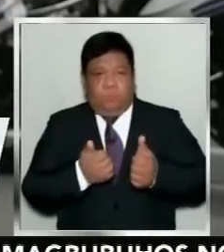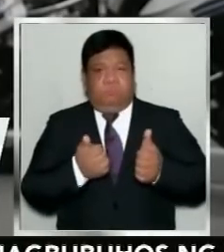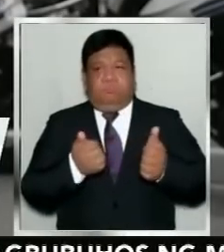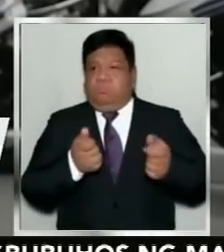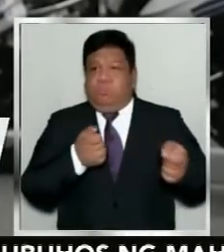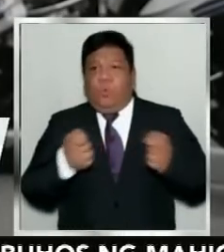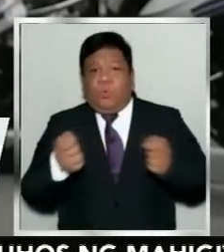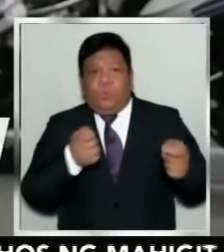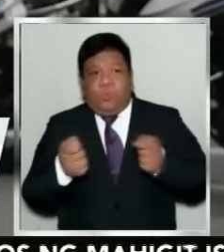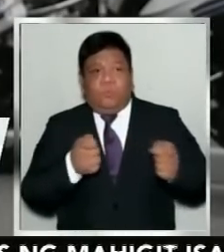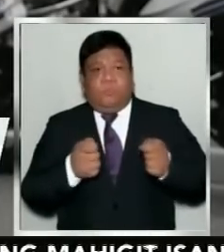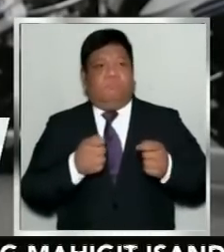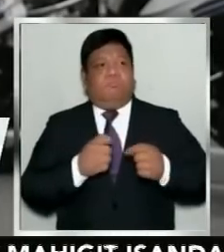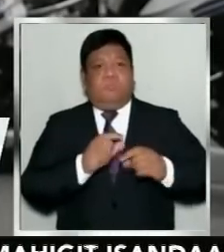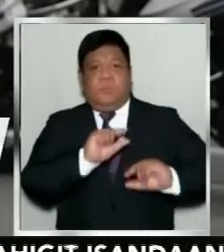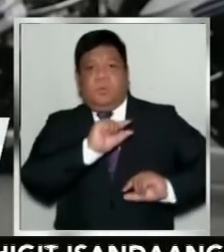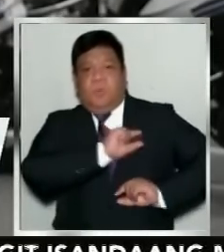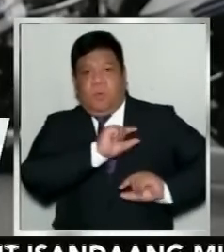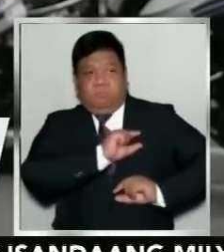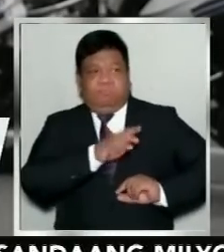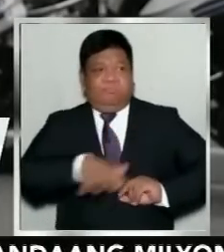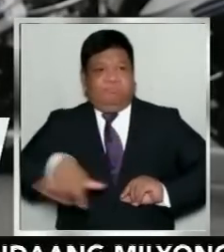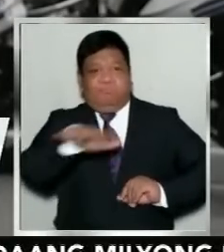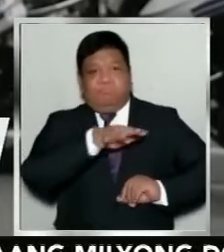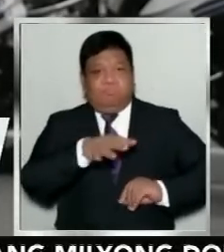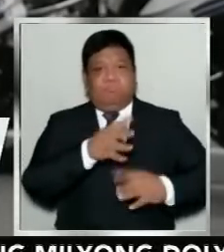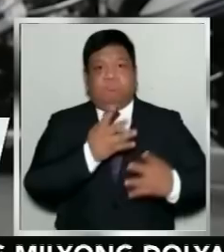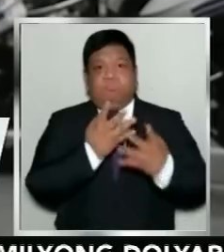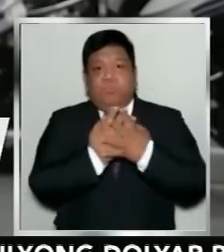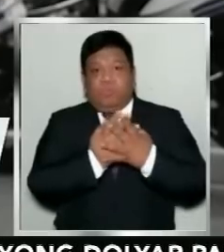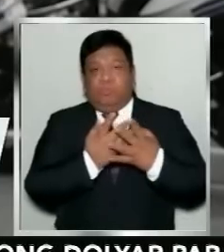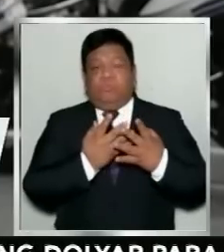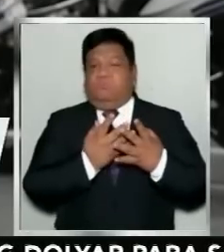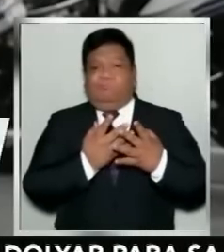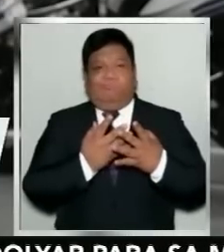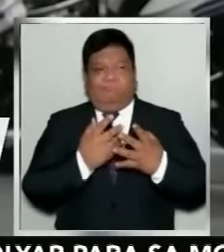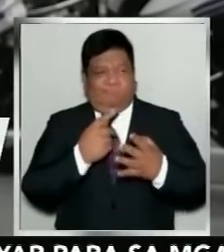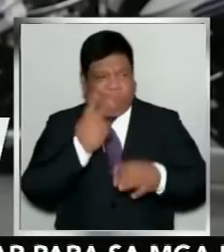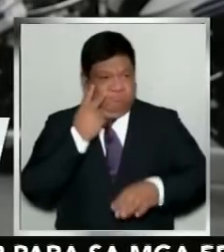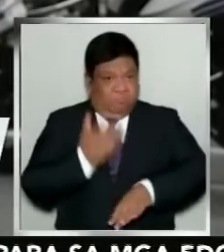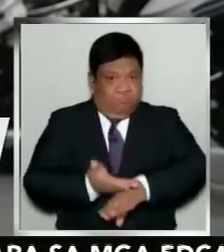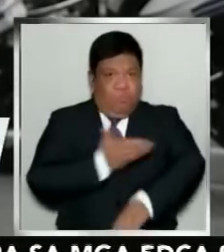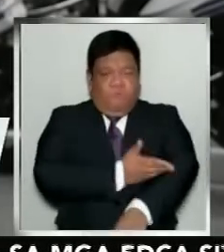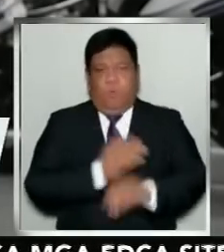maximum prison compound. I still receive information of